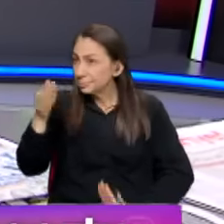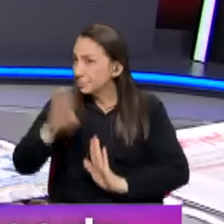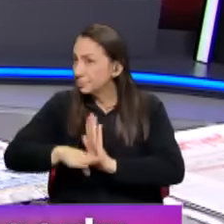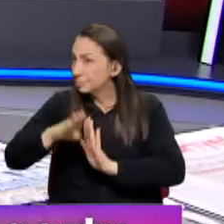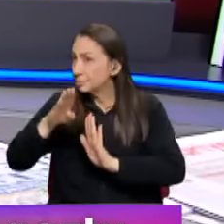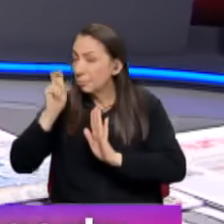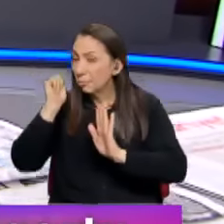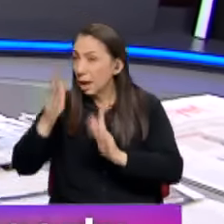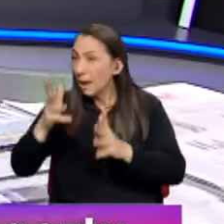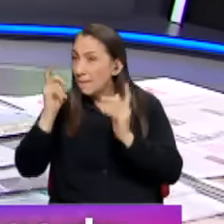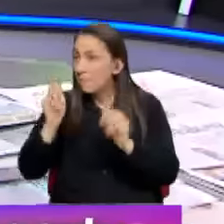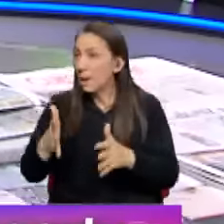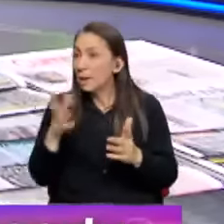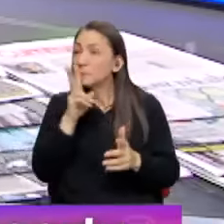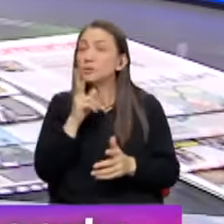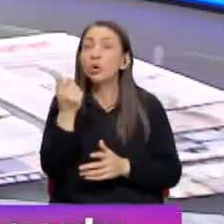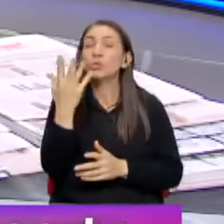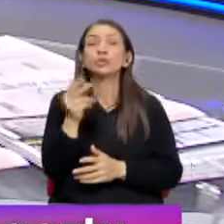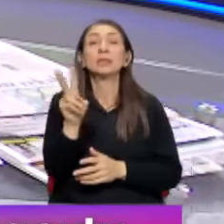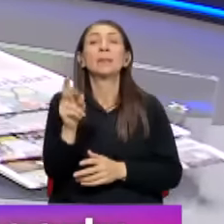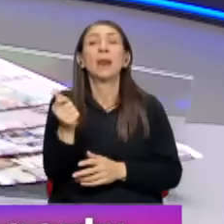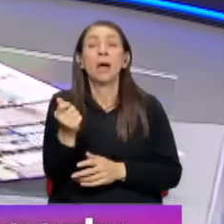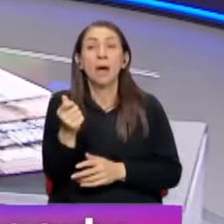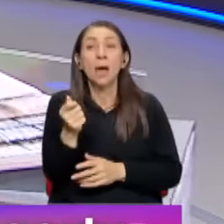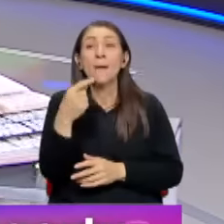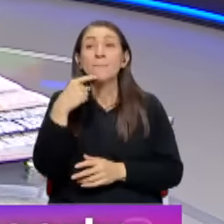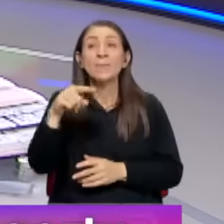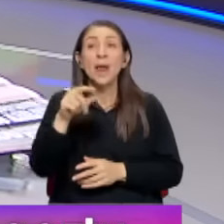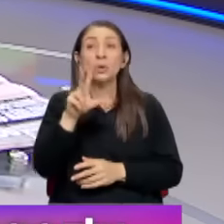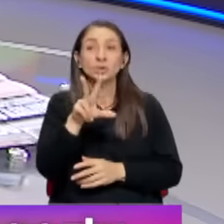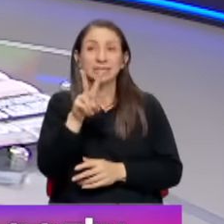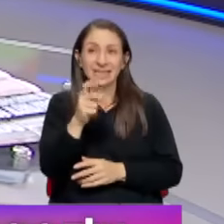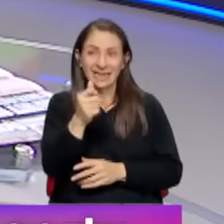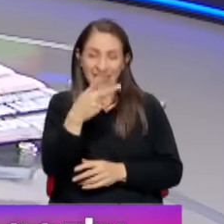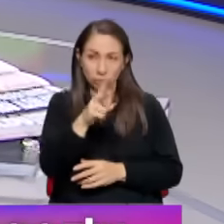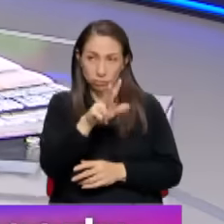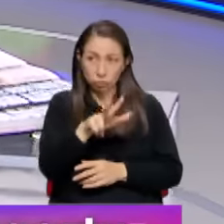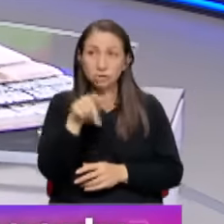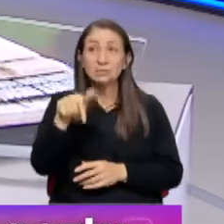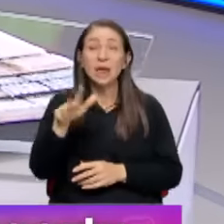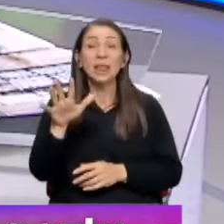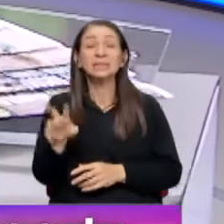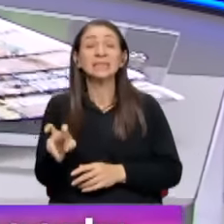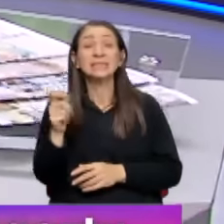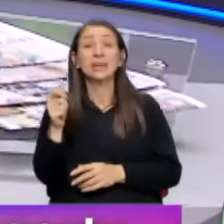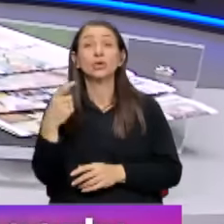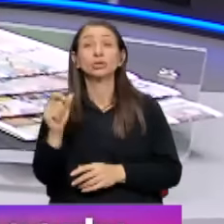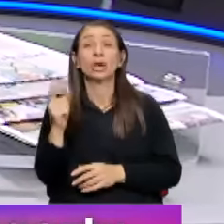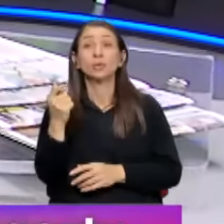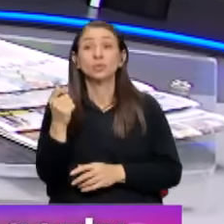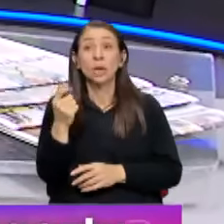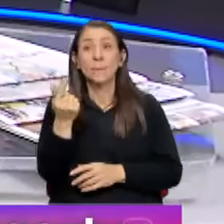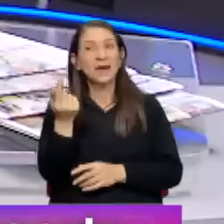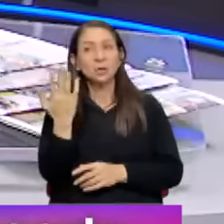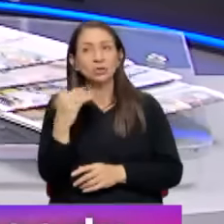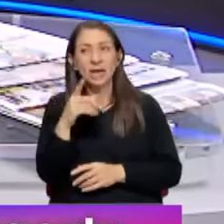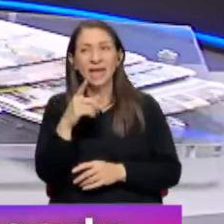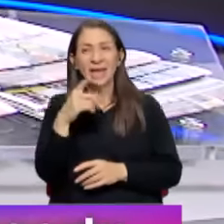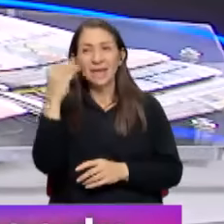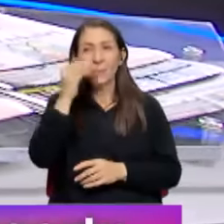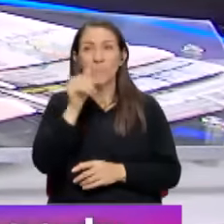20 lira. Şimdi biber 32 liraydı 2023'te. Bugün 58 lira 90 kuruş. Ama az önce